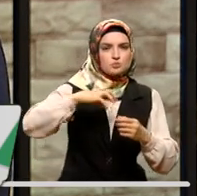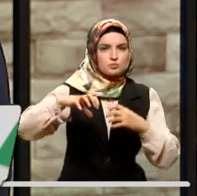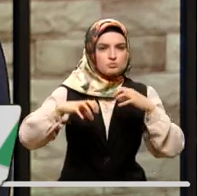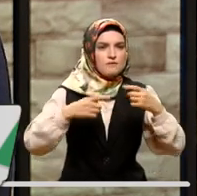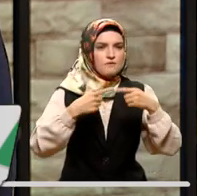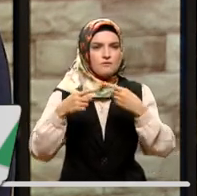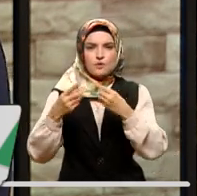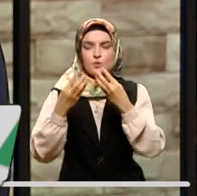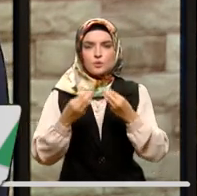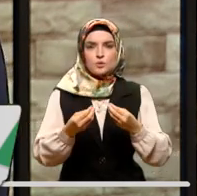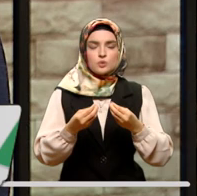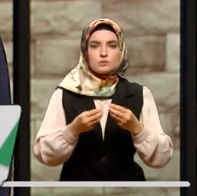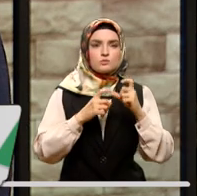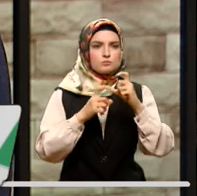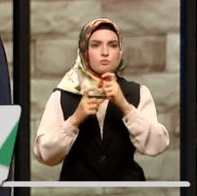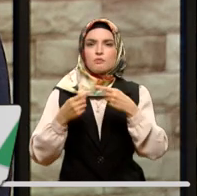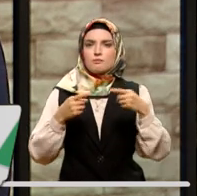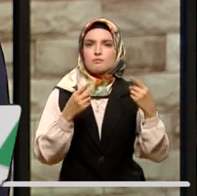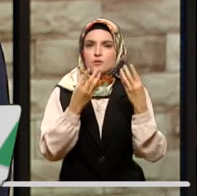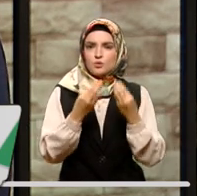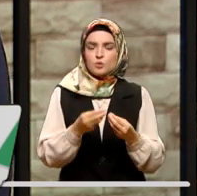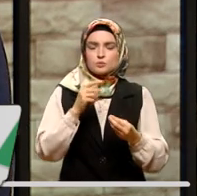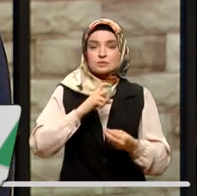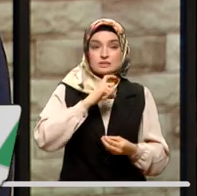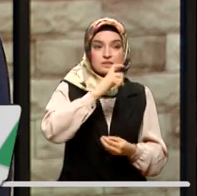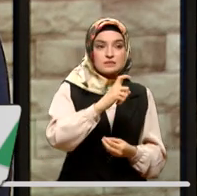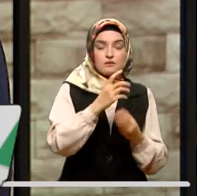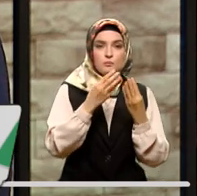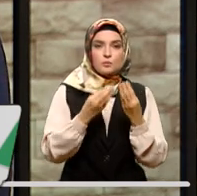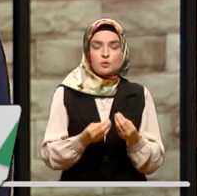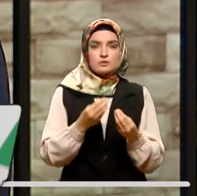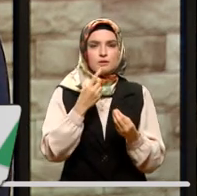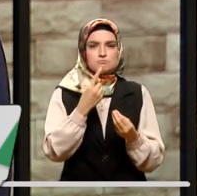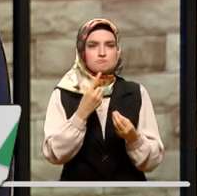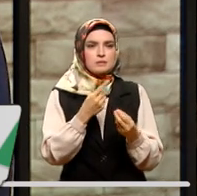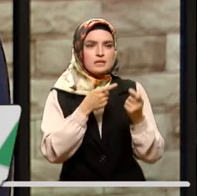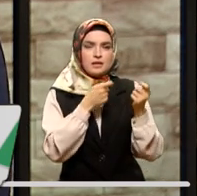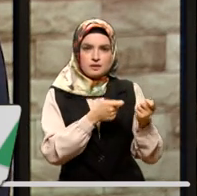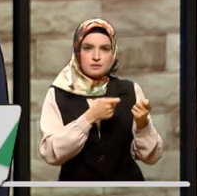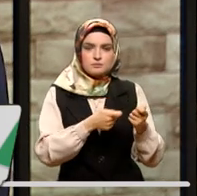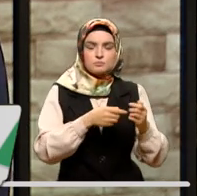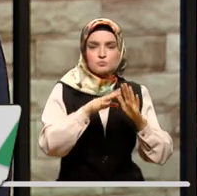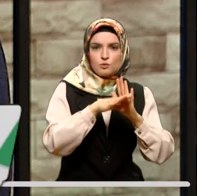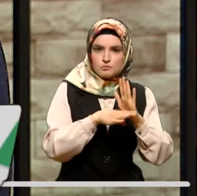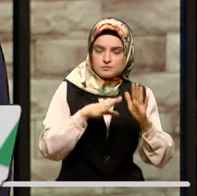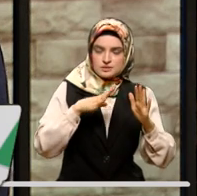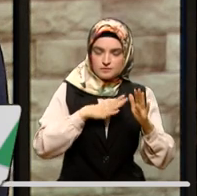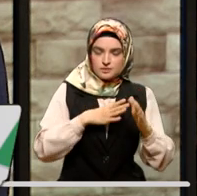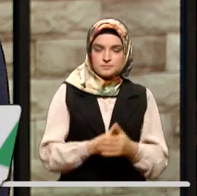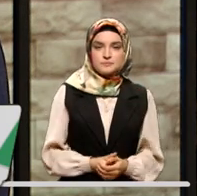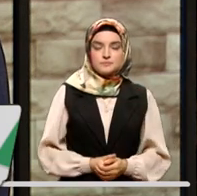soruların farklılaştığını biliyoruz. Bunlara cevap verecek bir eğitim programımız var, müfredatımız